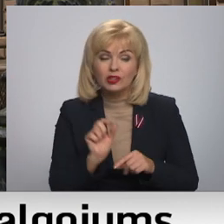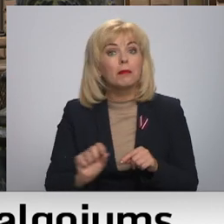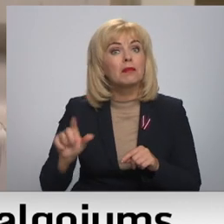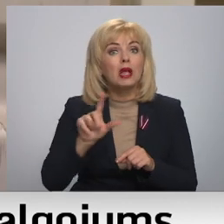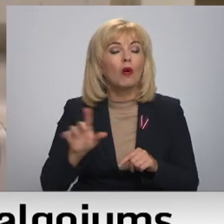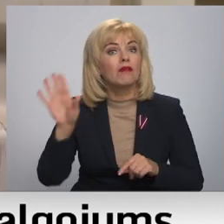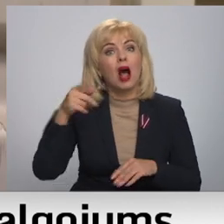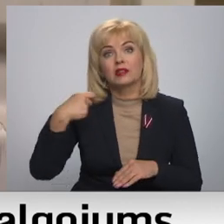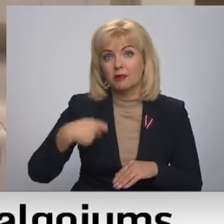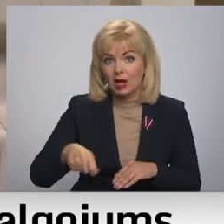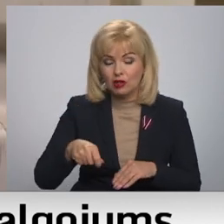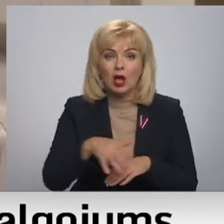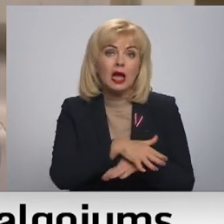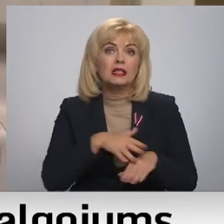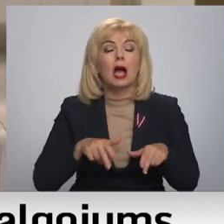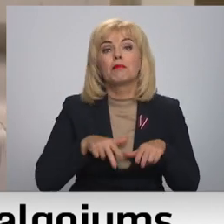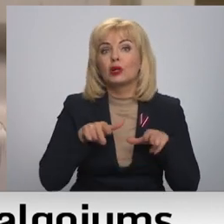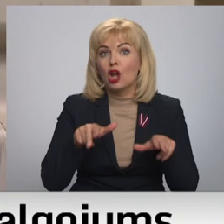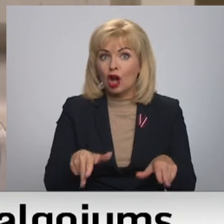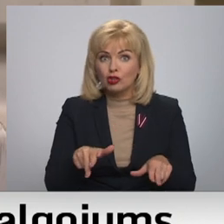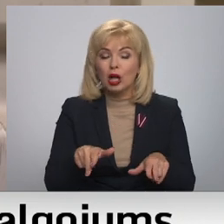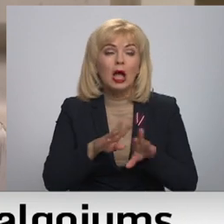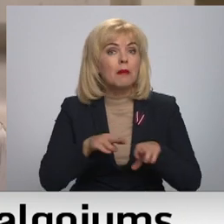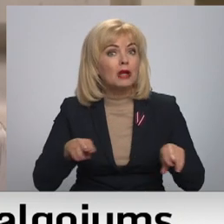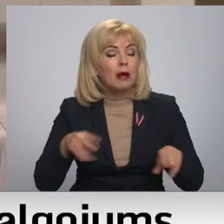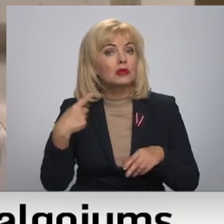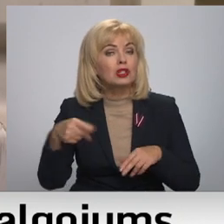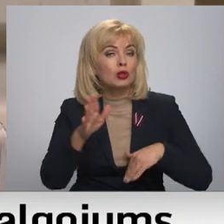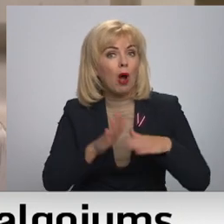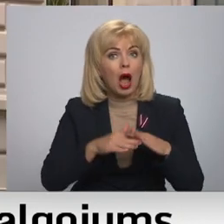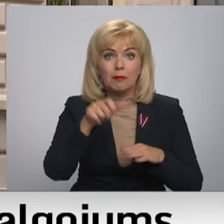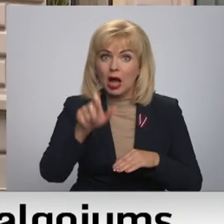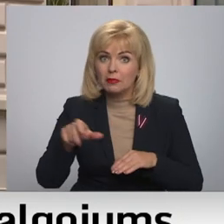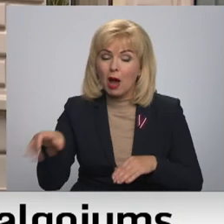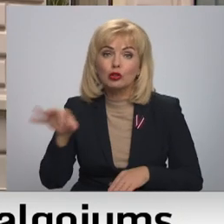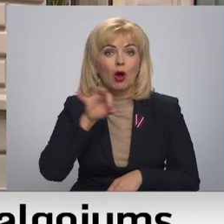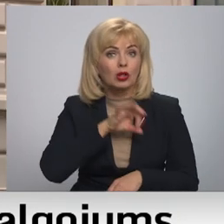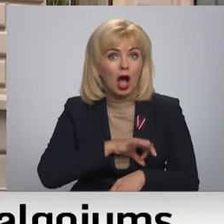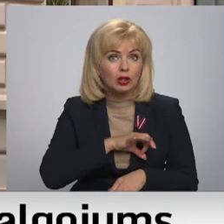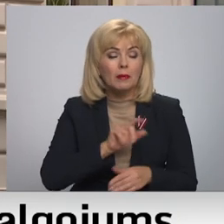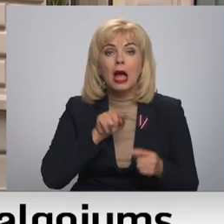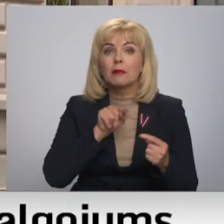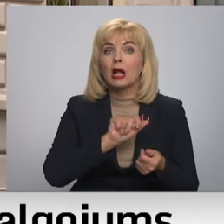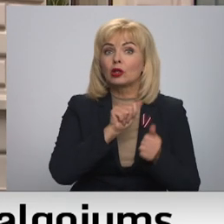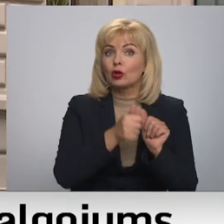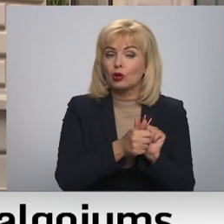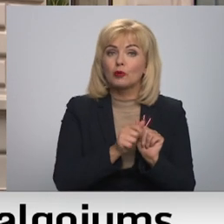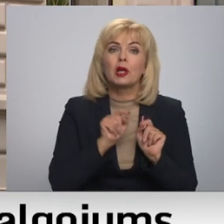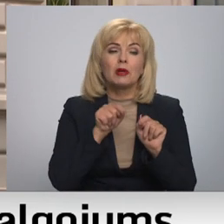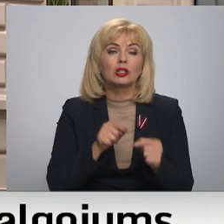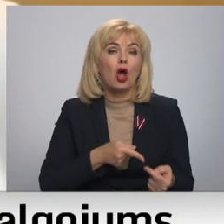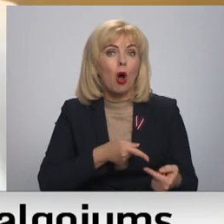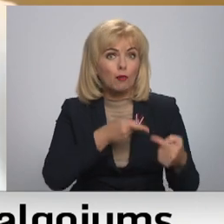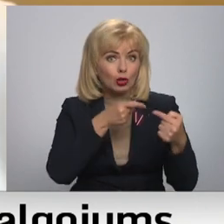valsts prezidenta, Saeimas priekšsēdētāja, premjera un citu amatpersonu atalgojums. Pret grozījumiem iestājās